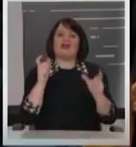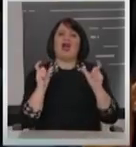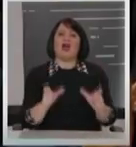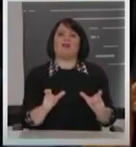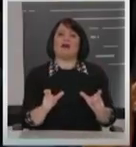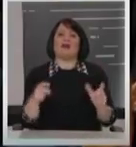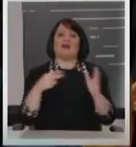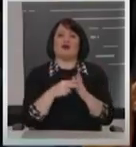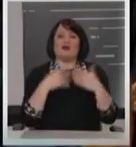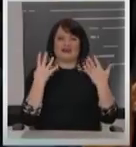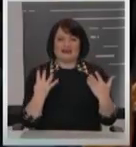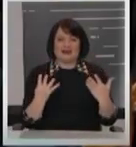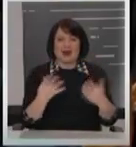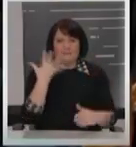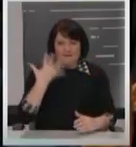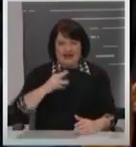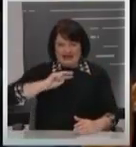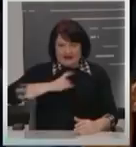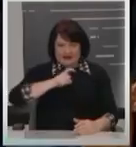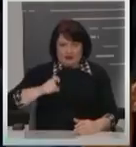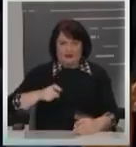το 2009 που ήταν